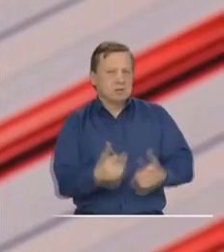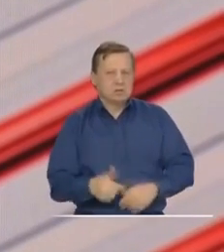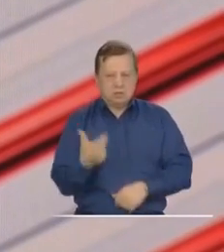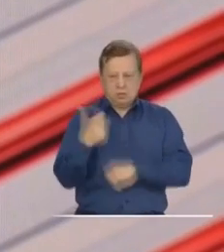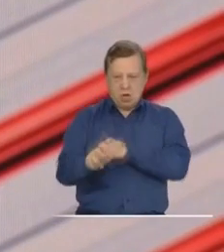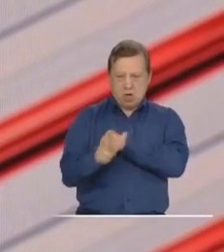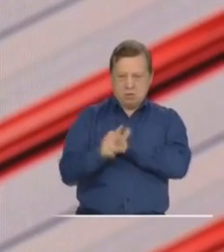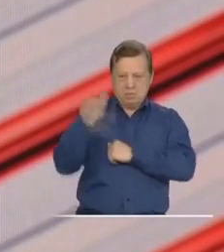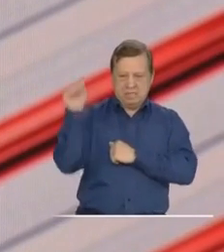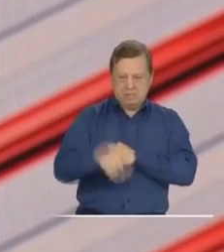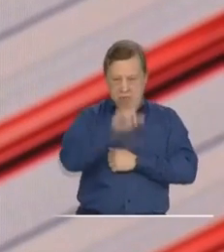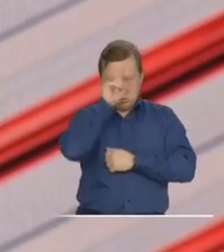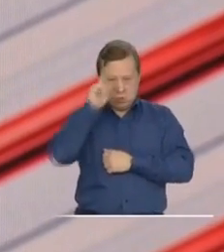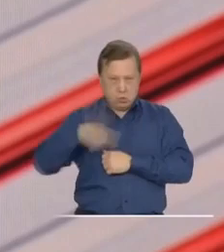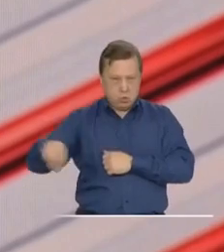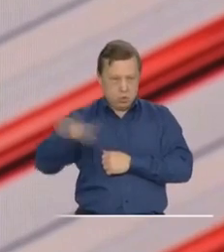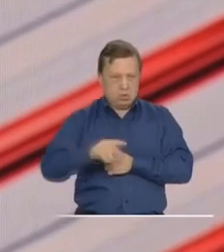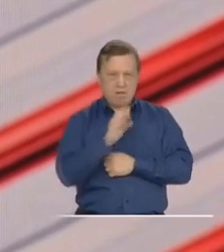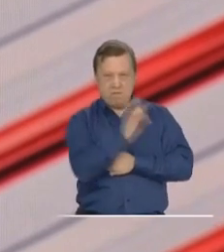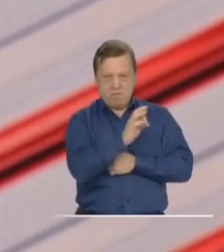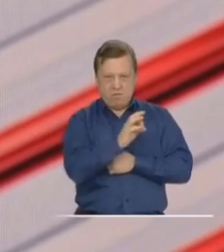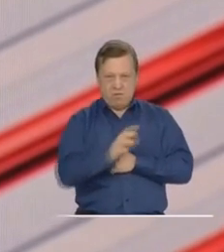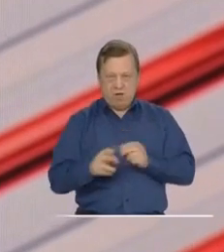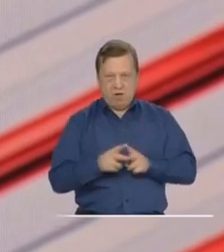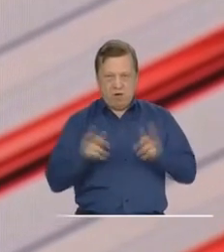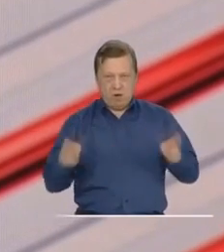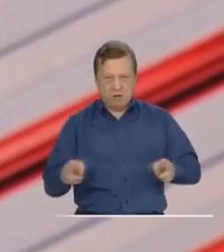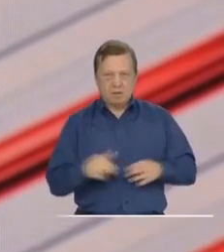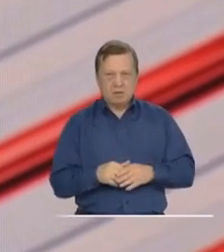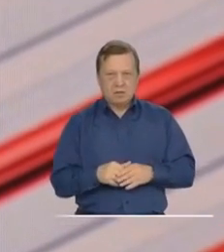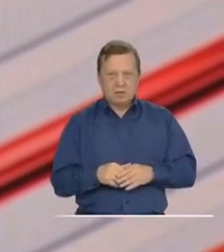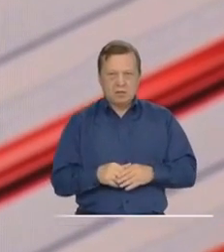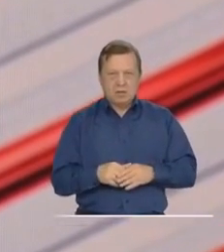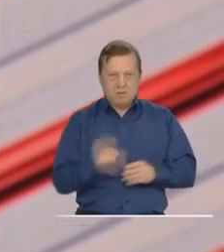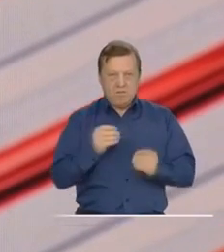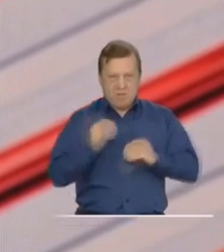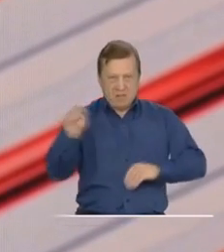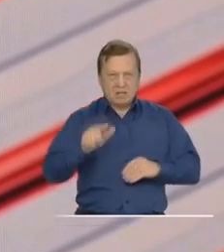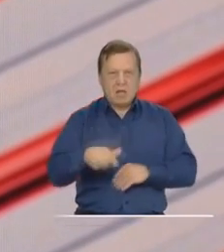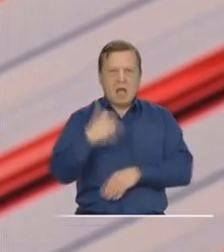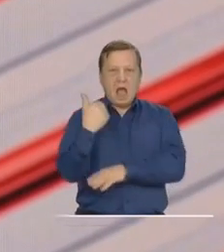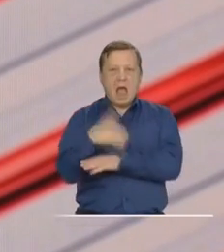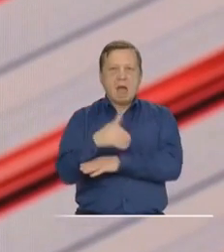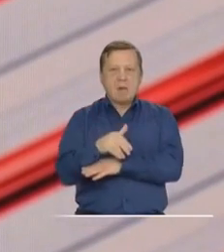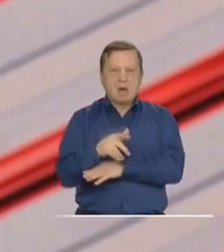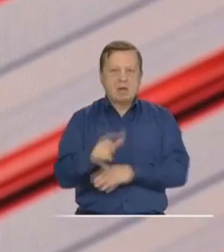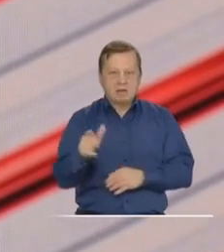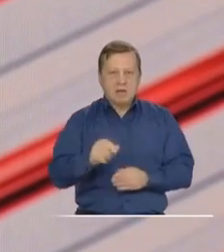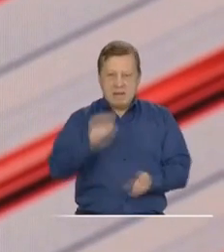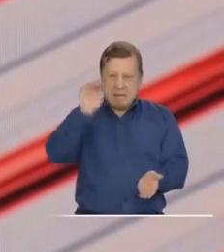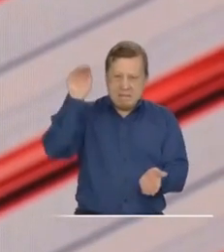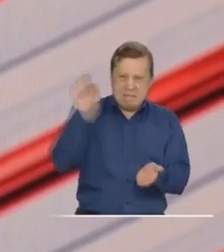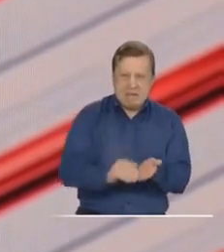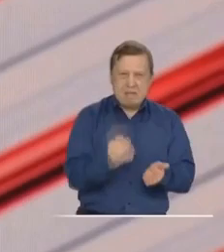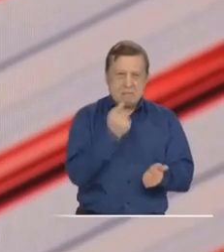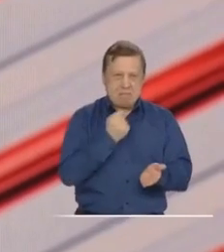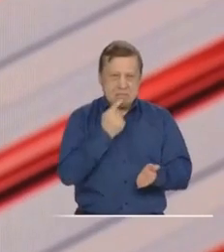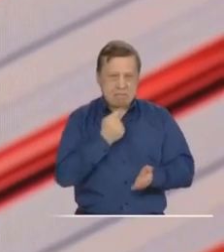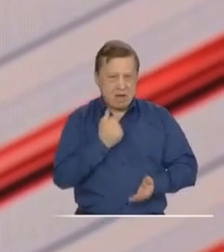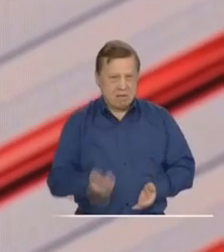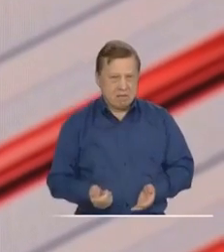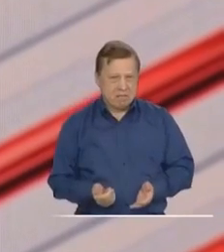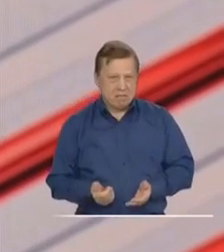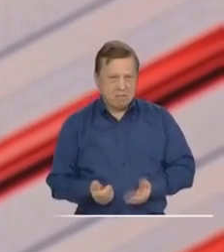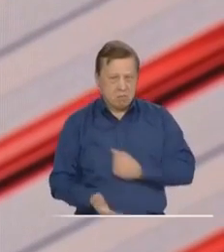tysięcy osób za pana kadencji i 180 tysięcy osób więcej pobierać emeryturę poniżej minimalnej emerytury co